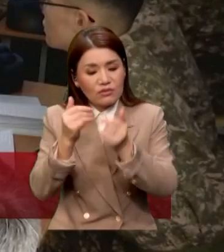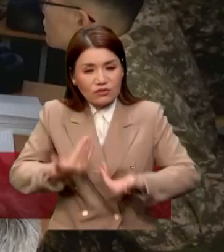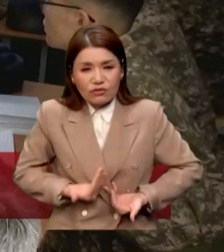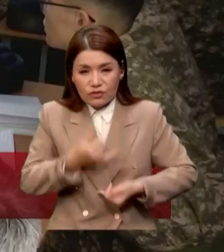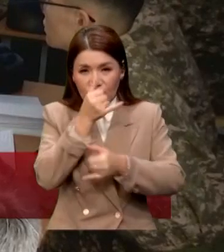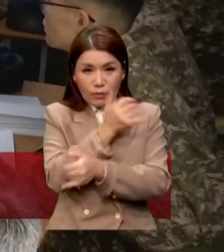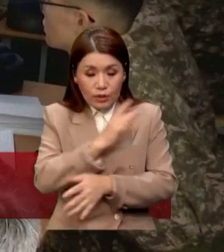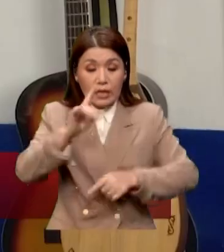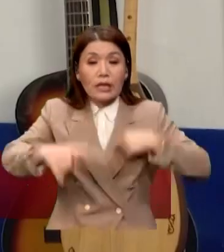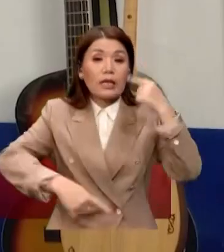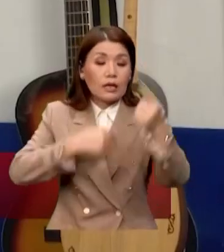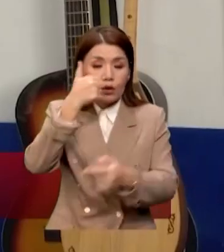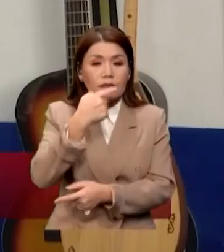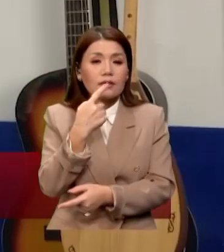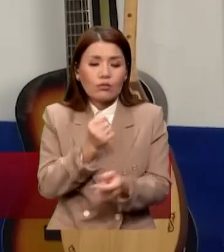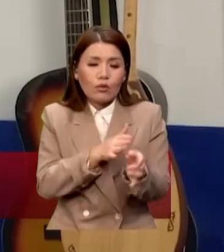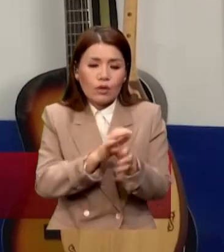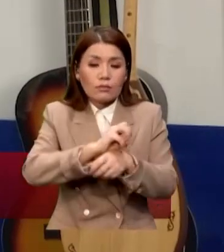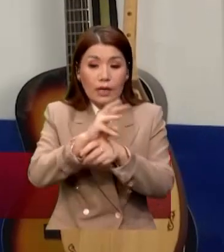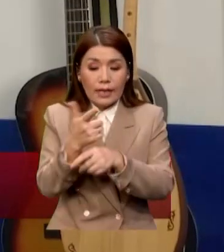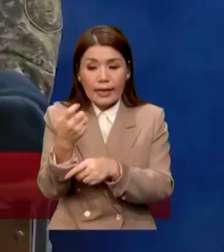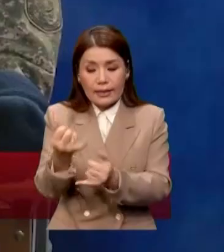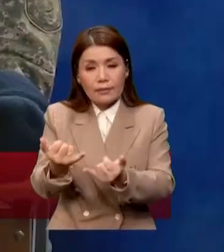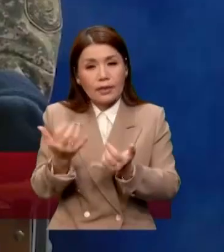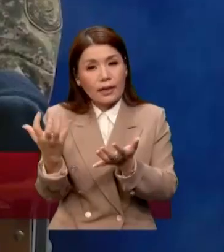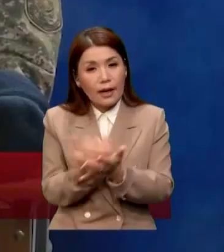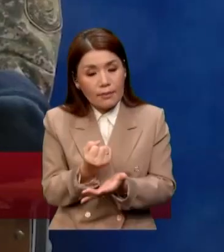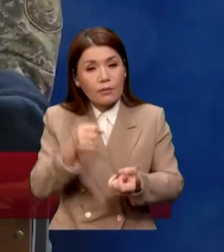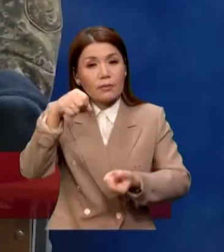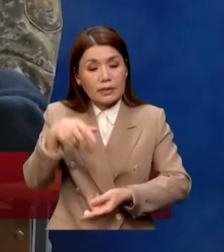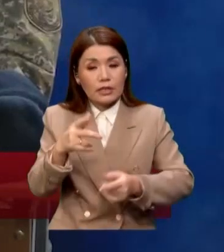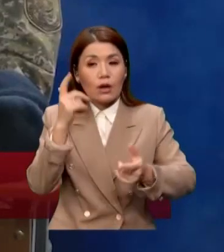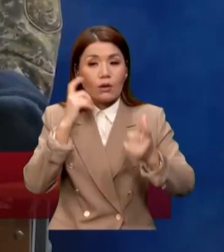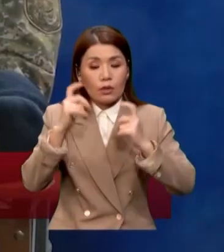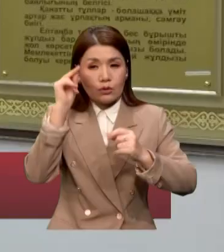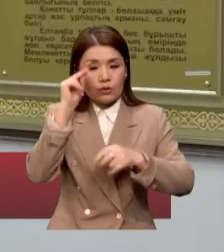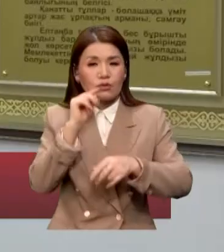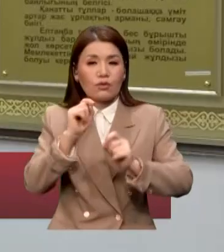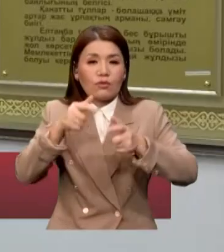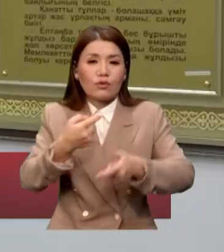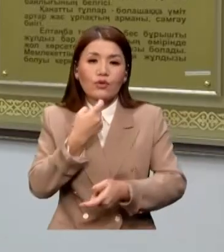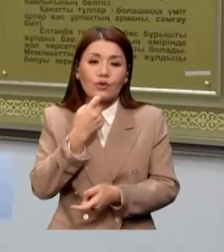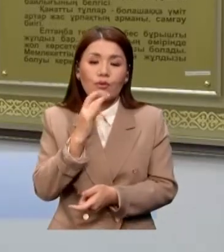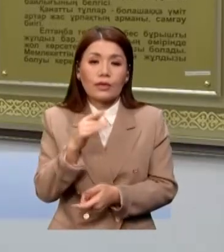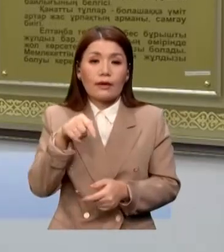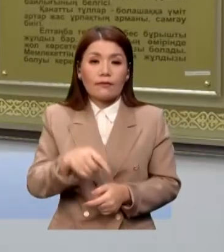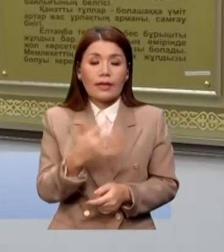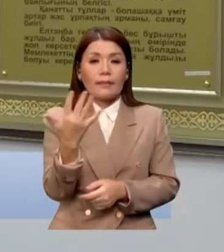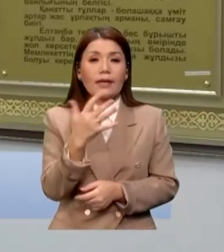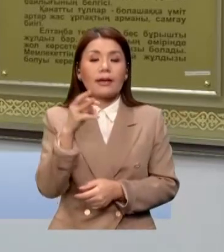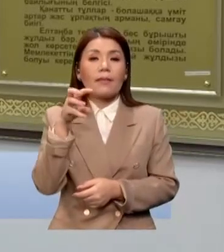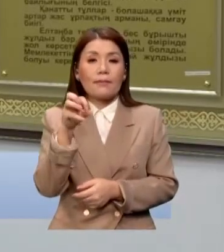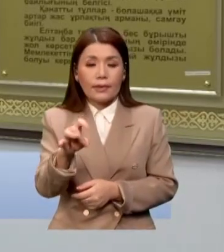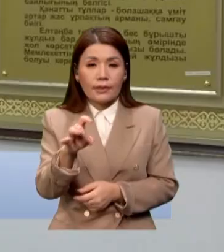алмайды. Бірақ келер жылдан сарбаздар толыққанды грантқа ие болады. Тесінше оқуға түсу де қиындайды. Биыл 5 мамыр